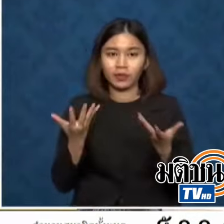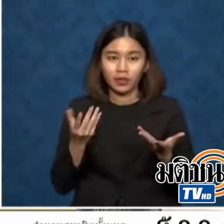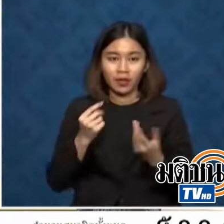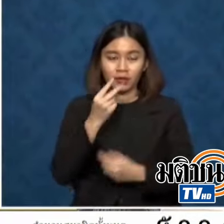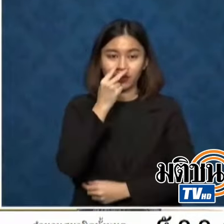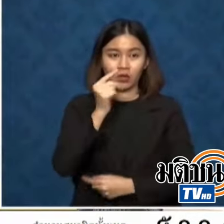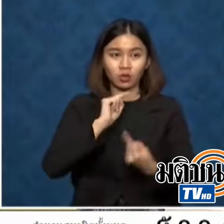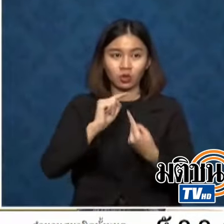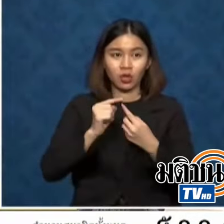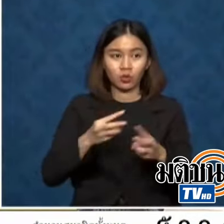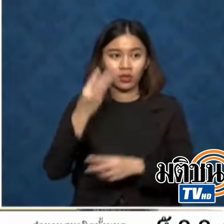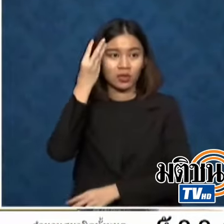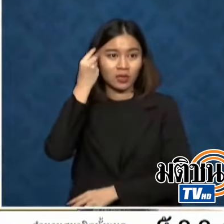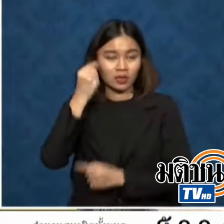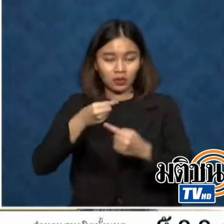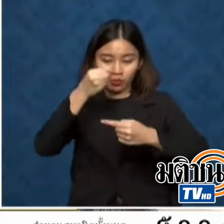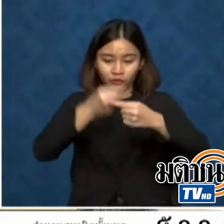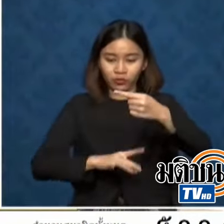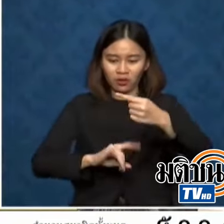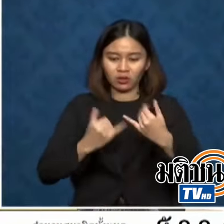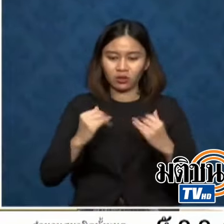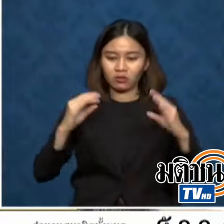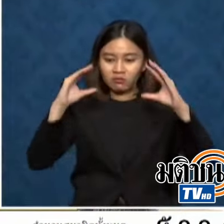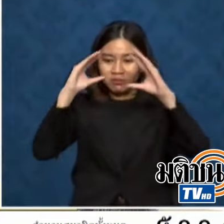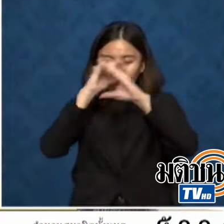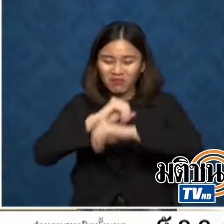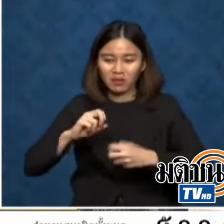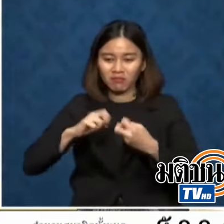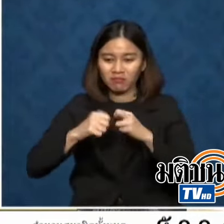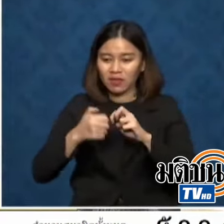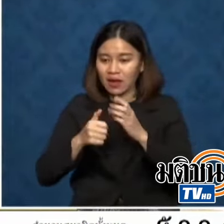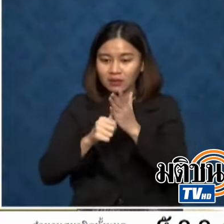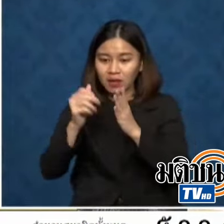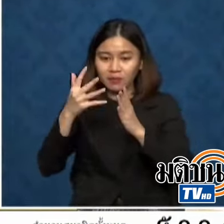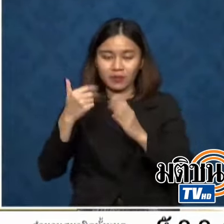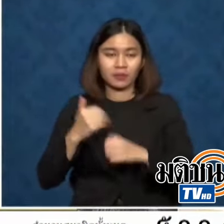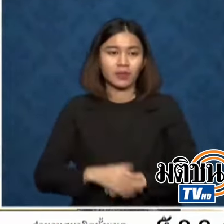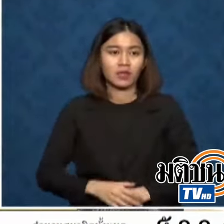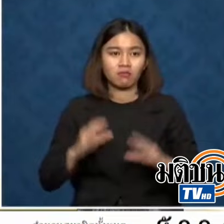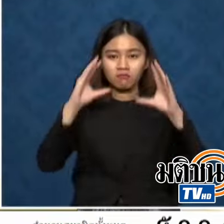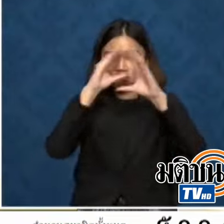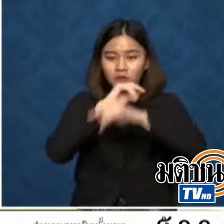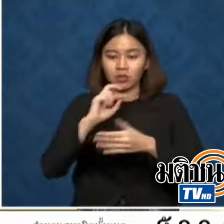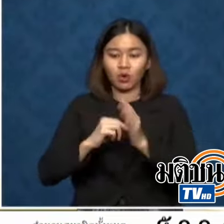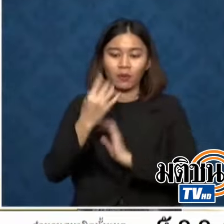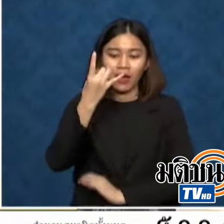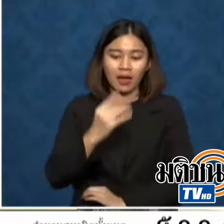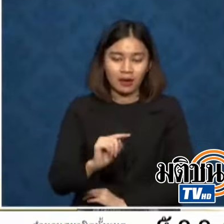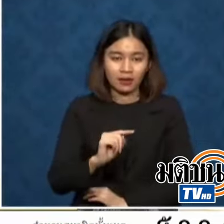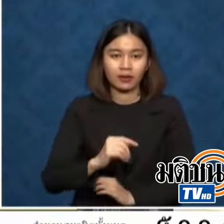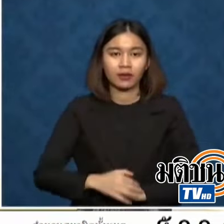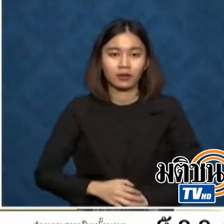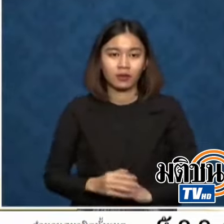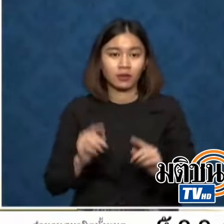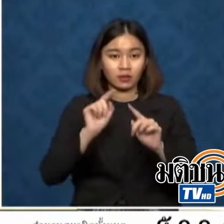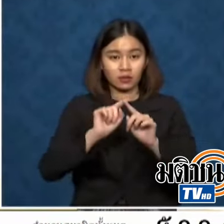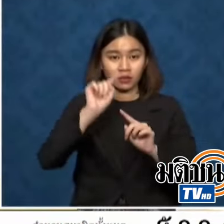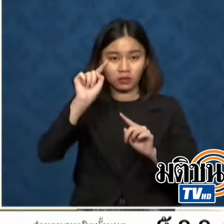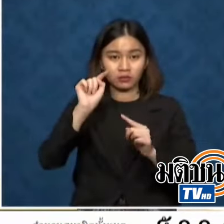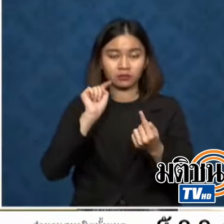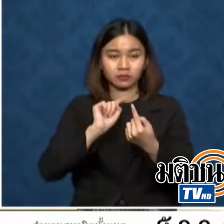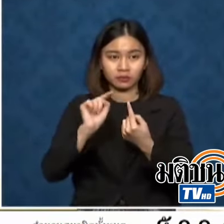มองเห็นว่าวิสัยทัศน์ 8ทัจริงๆแล้วมันกลายเป็นมืด 8ด้านขอสรุปให้ประชาชนฟังดังนี้ว่ามืด 8ด้านคือมีอะไรบ้างมืดที่